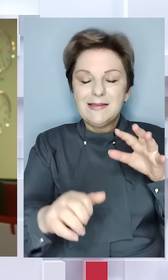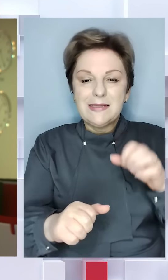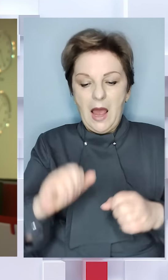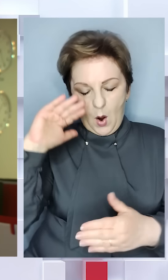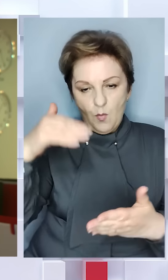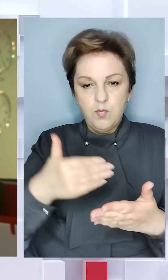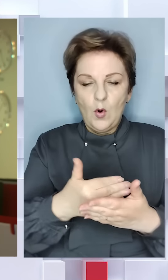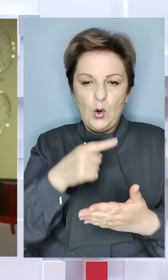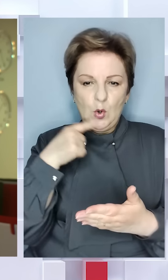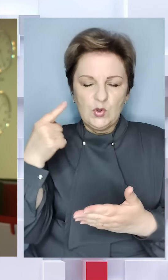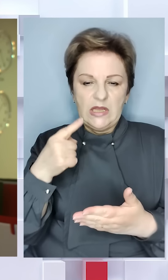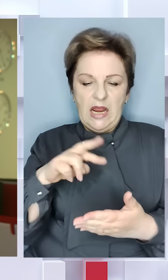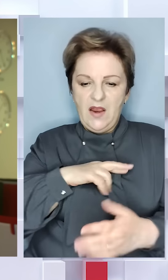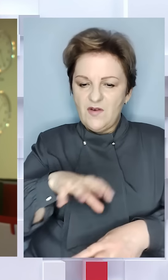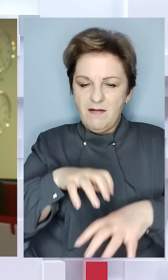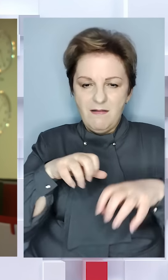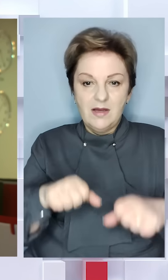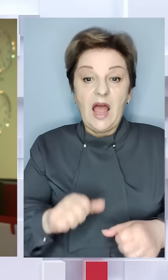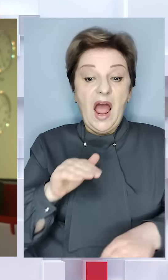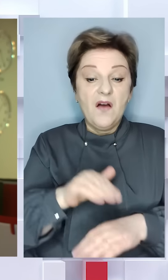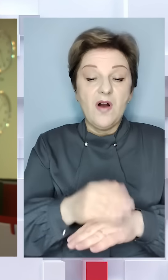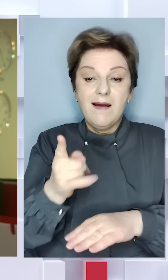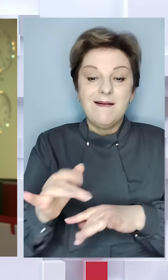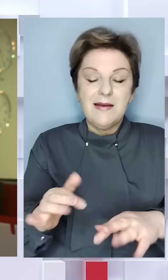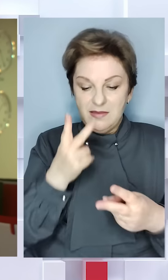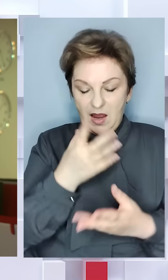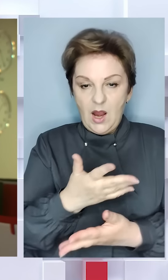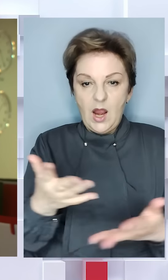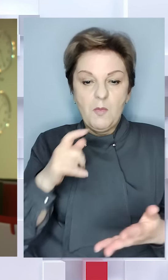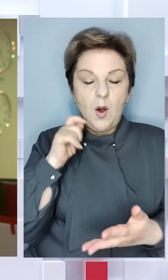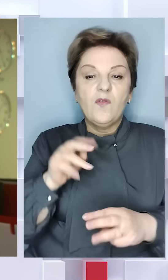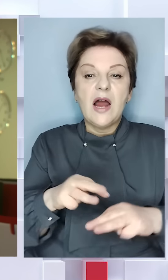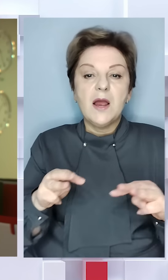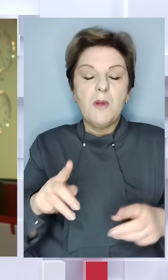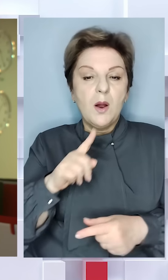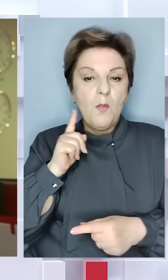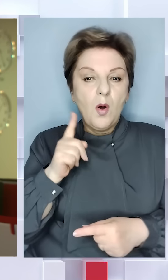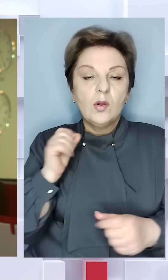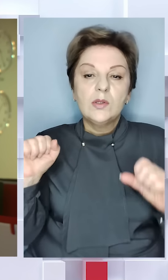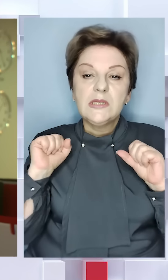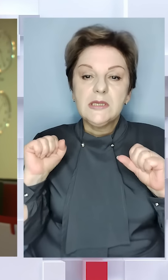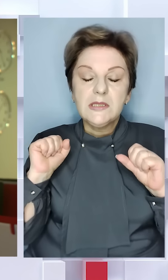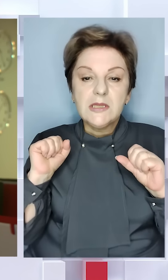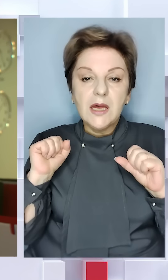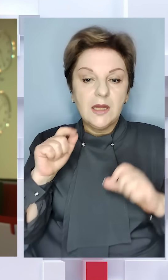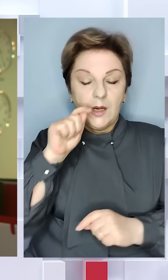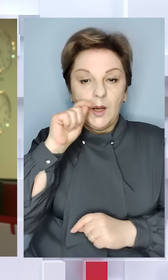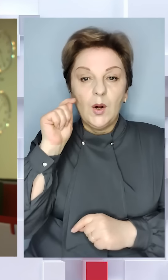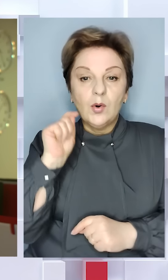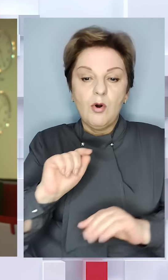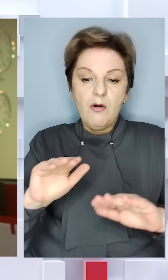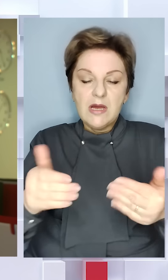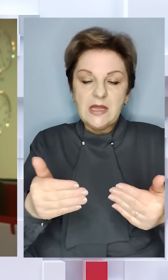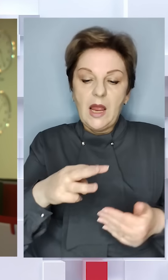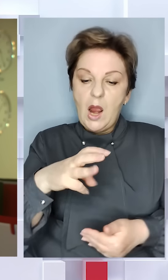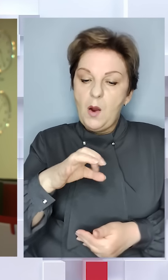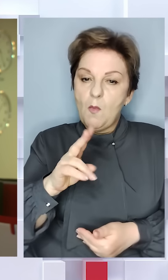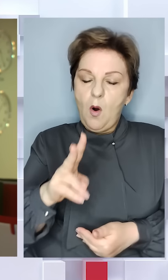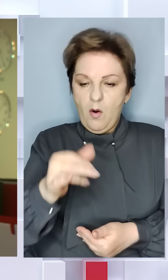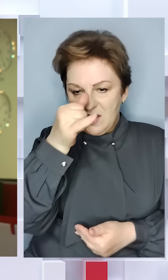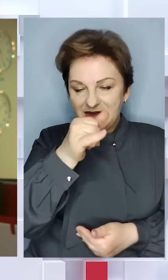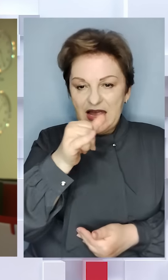політику російського диктатора. Факти їхньої діяльності оприлюднили в Українському міністерстві молоді та спорту. Україна закликає МОК